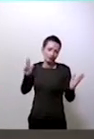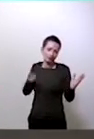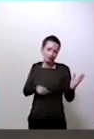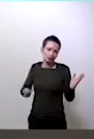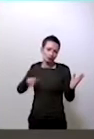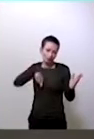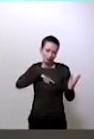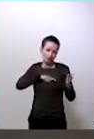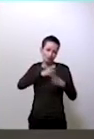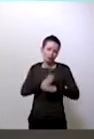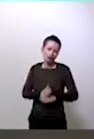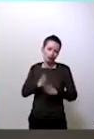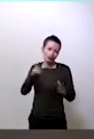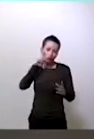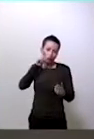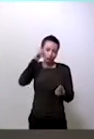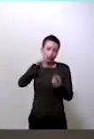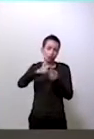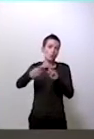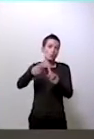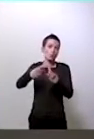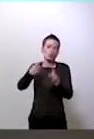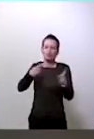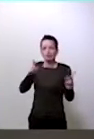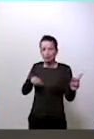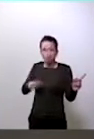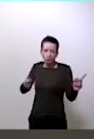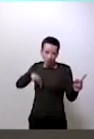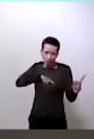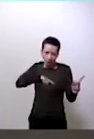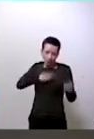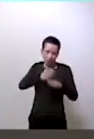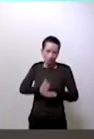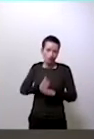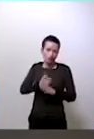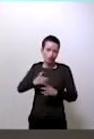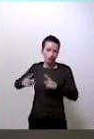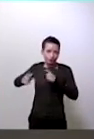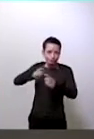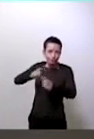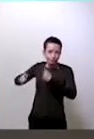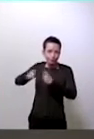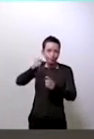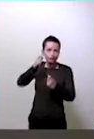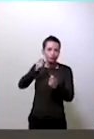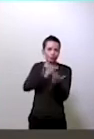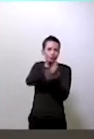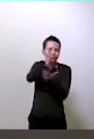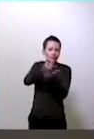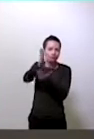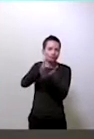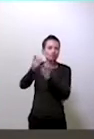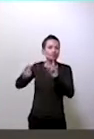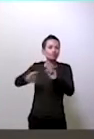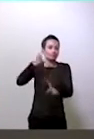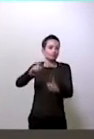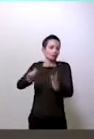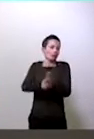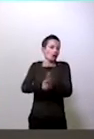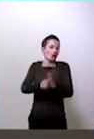prévu, vu l'importance du sujet, nous avions naturellement prévu d'aborder avec vous ces grandes orientations le moment